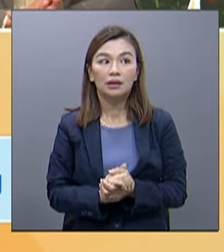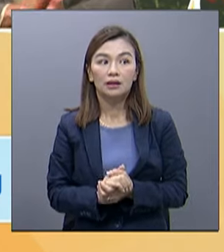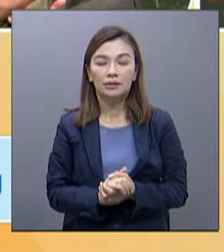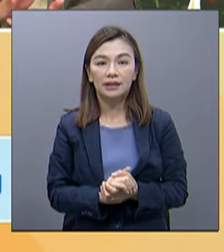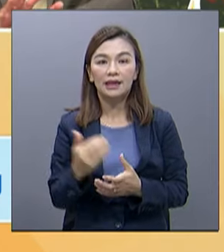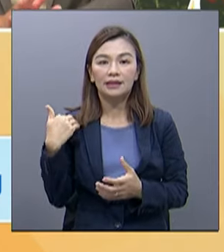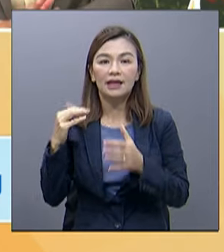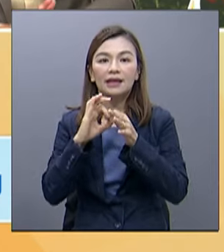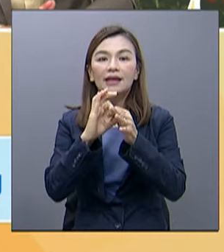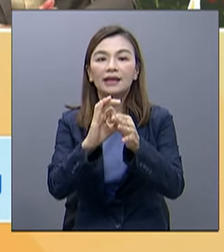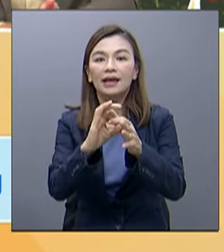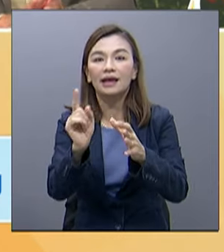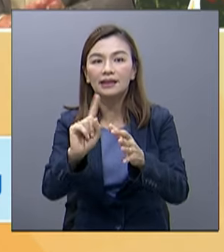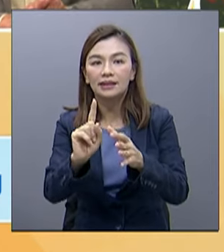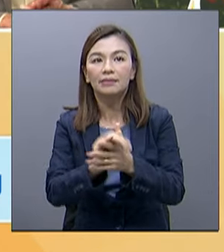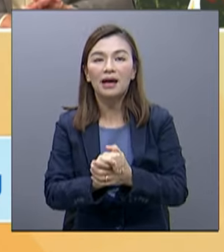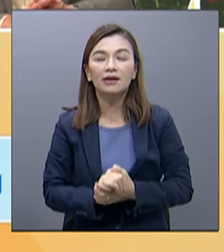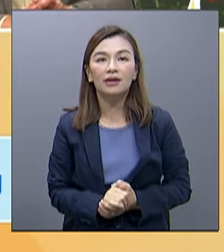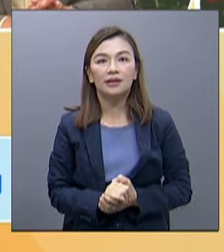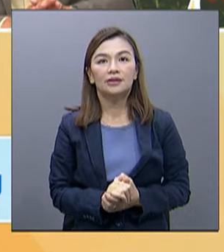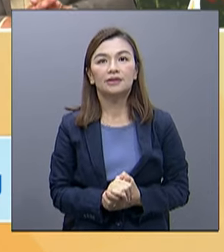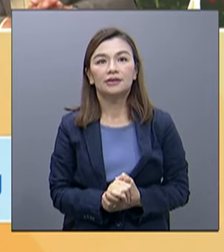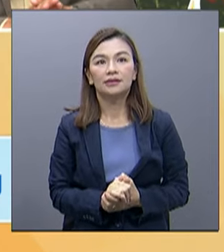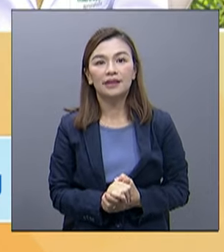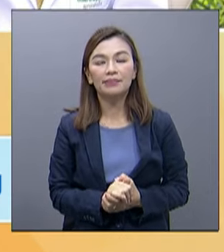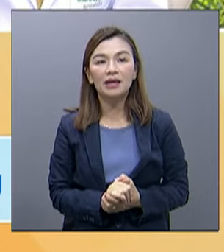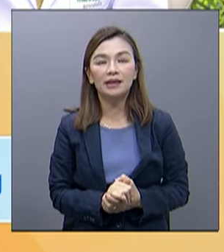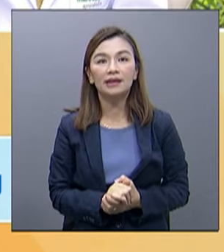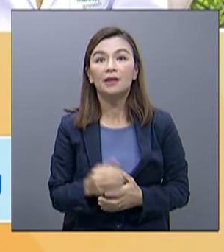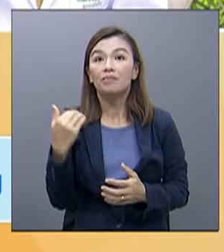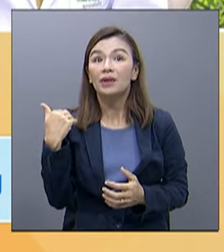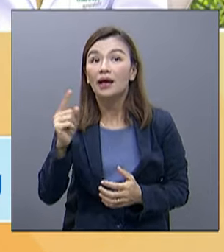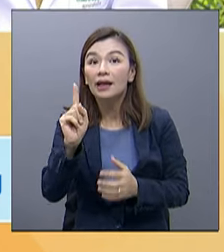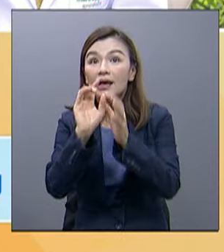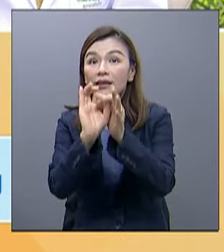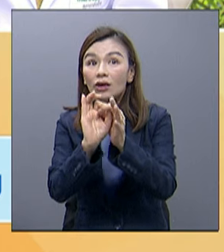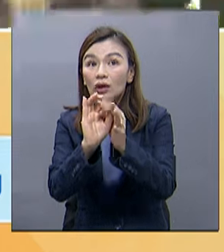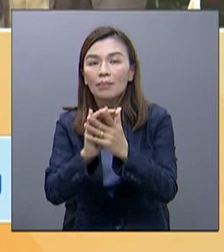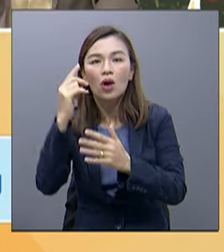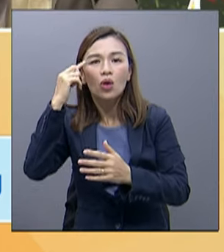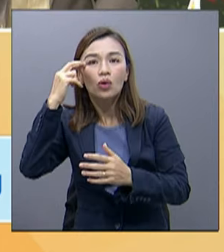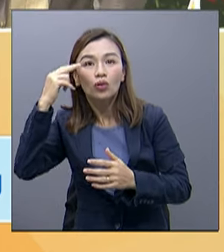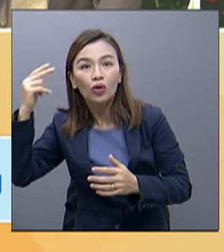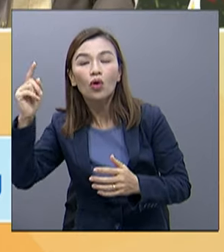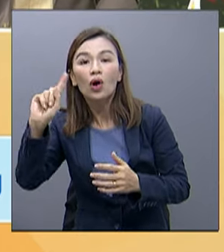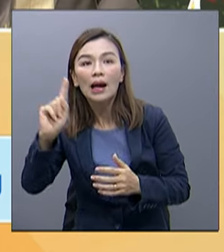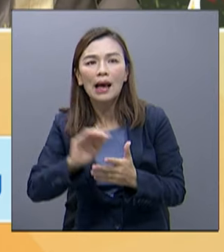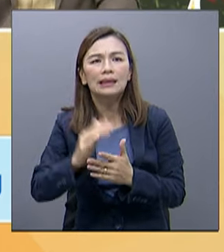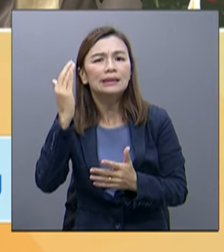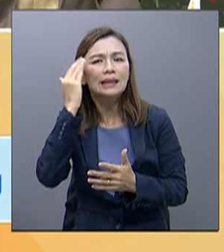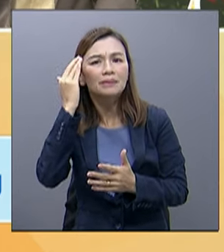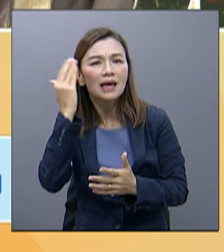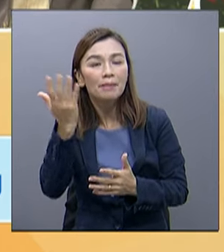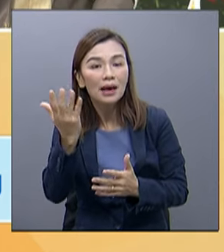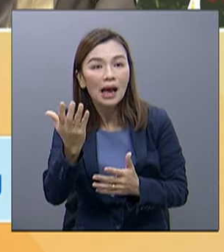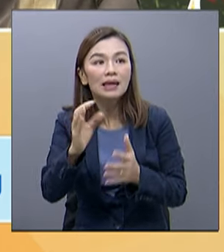เลยแต่ไปควรโฟกัสที่อาหารหลักที่เรากินมากกว่าใช่มั้ยฮะใช่ใช่ครับใช่ครับอาจารย์ครับทีนี้มันก็จะงงตรงที่ว่าแล้วเราจะทราบได้ยังไงว่าอาหาร